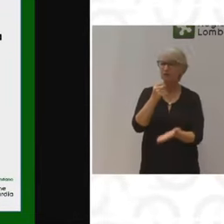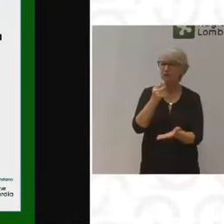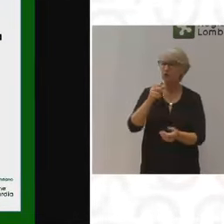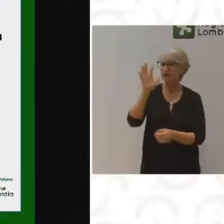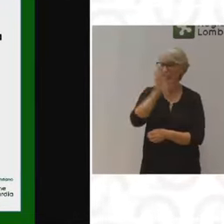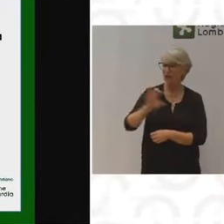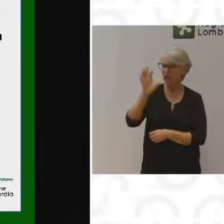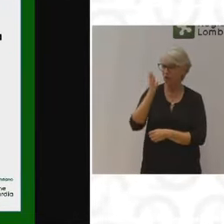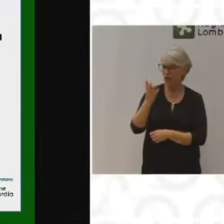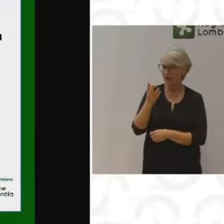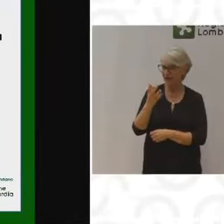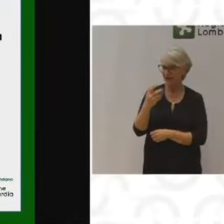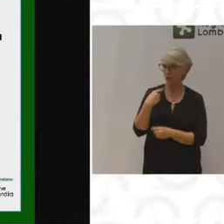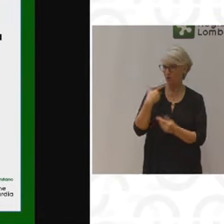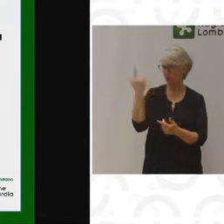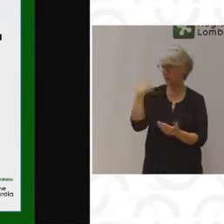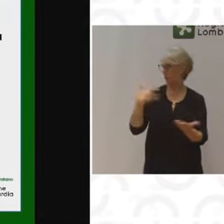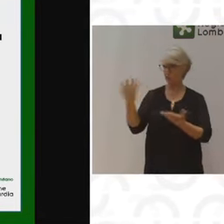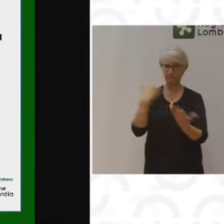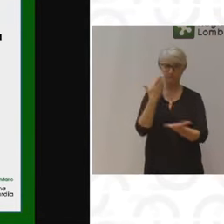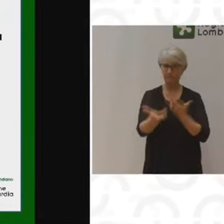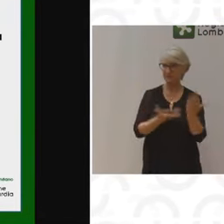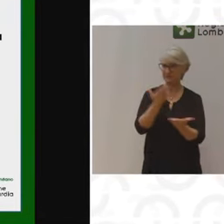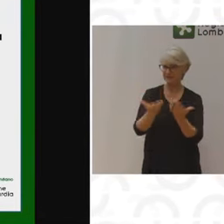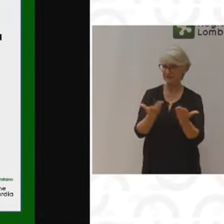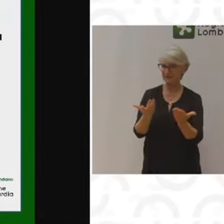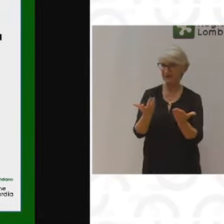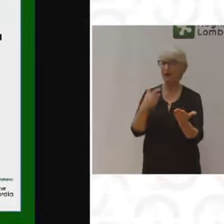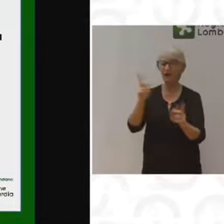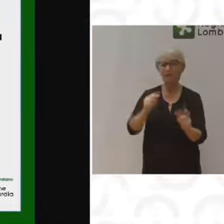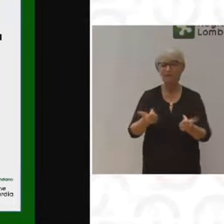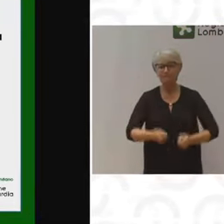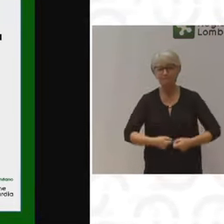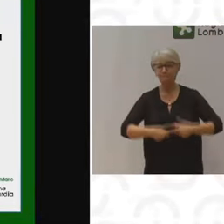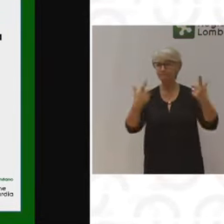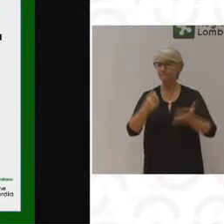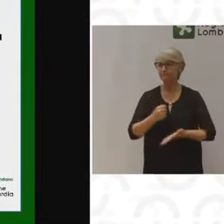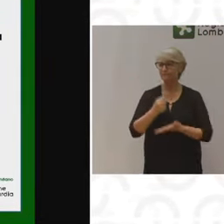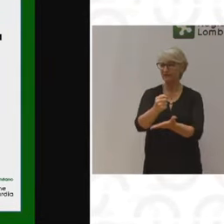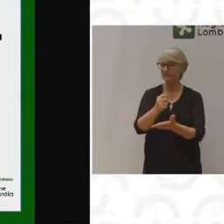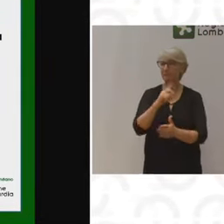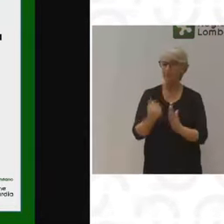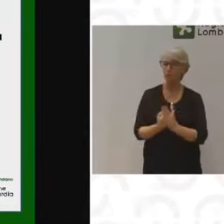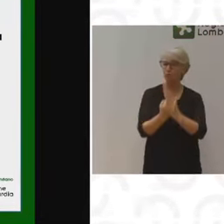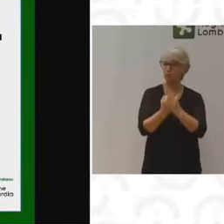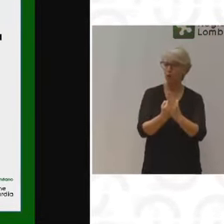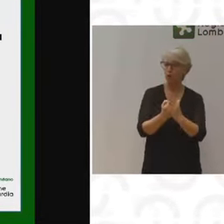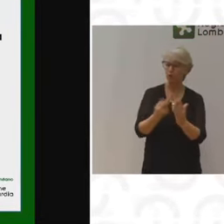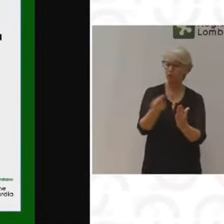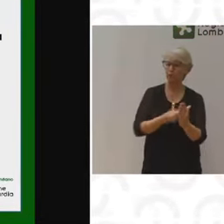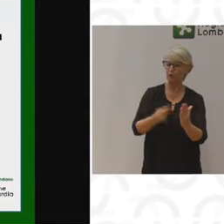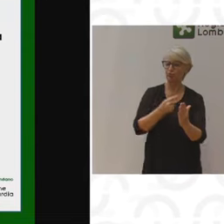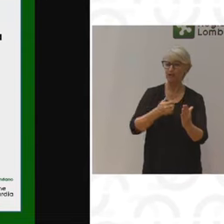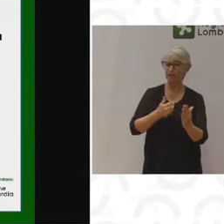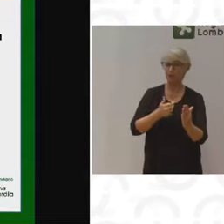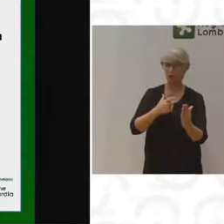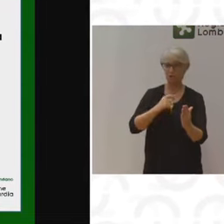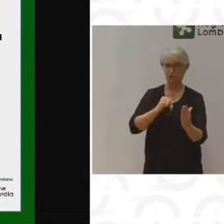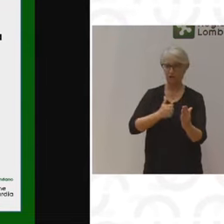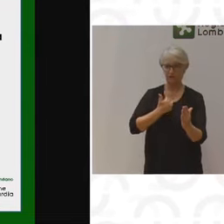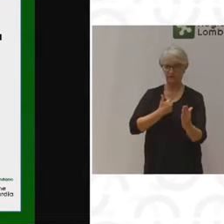che già il dottor D'Afonco prima ha presentato, okay, e lancia il finanziamento a supporto di progetti di qualità. Qualità è la